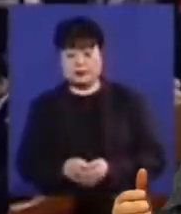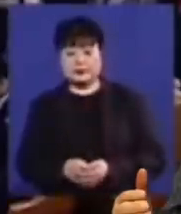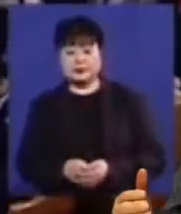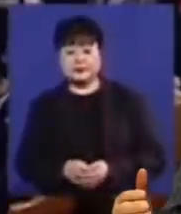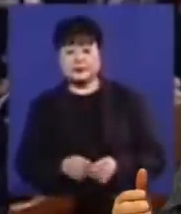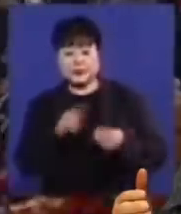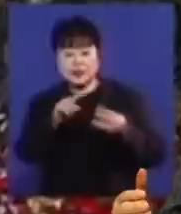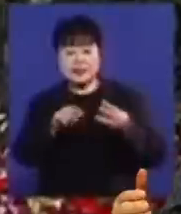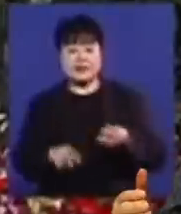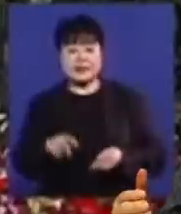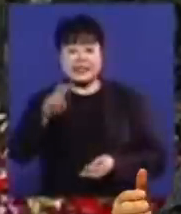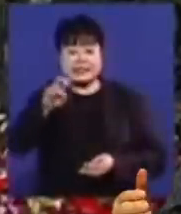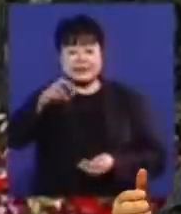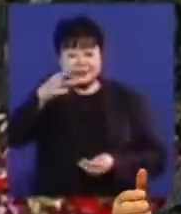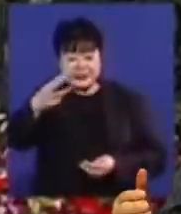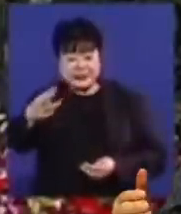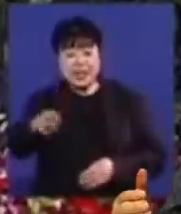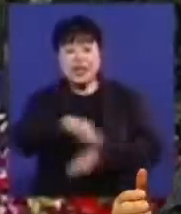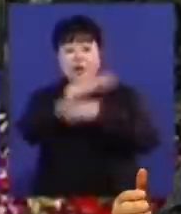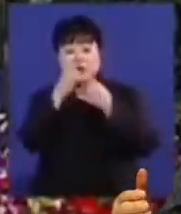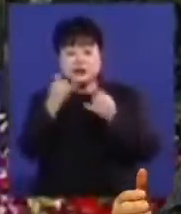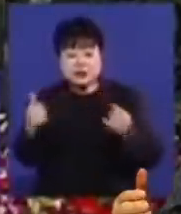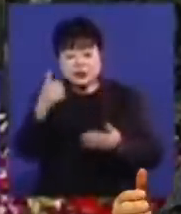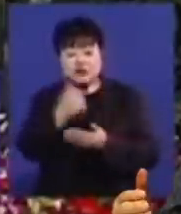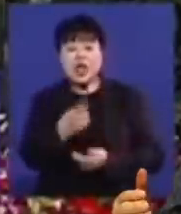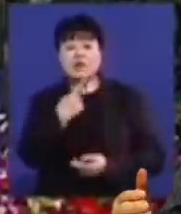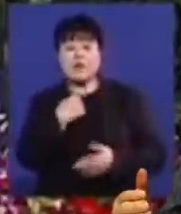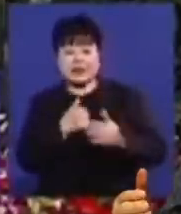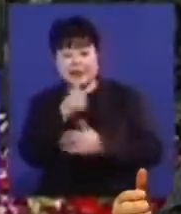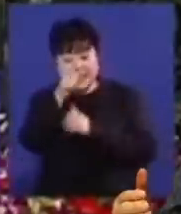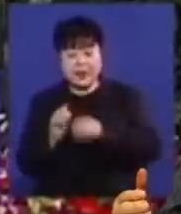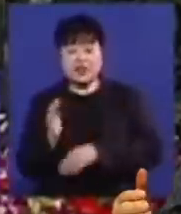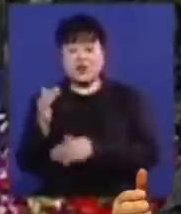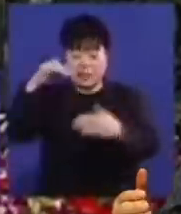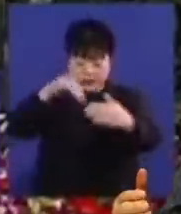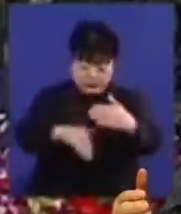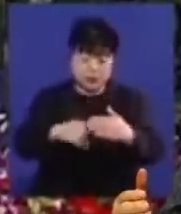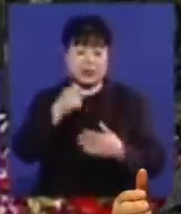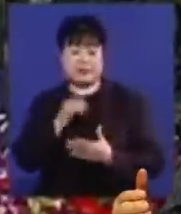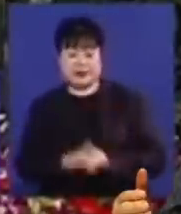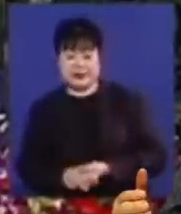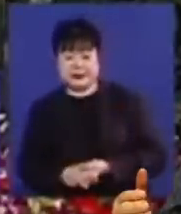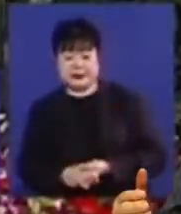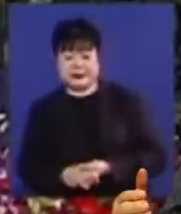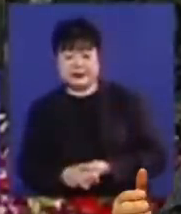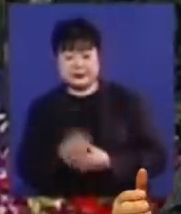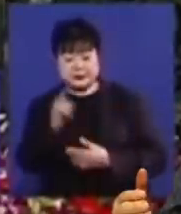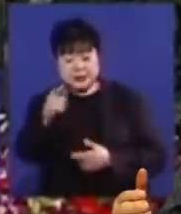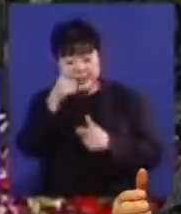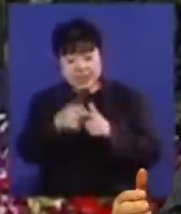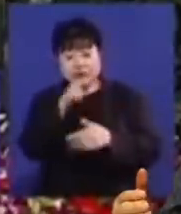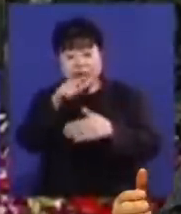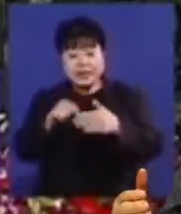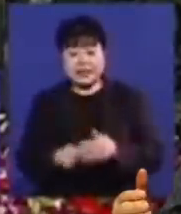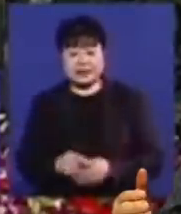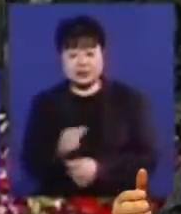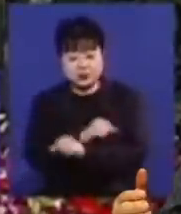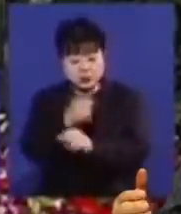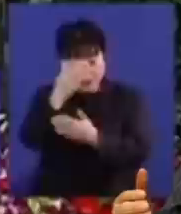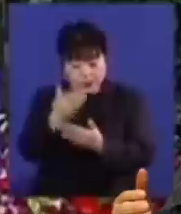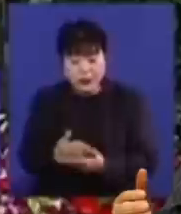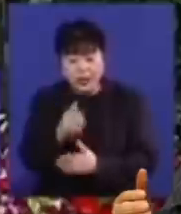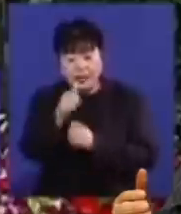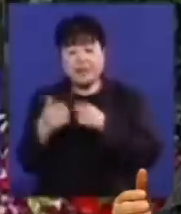3장 23절로 24절에 모든 사람이 죄를 범하였으며 하나님의 영광에 이르지 못하더니 그리도 예수 안에 있는 속량으로 말미암아